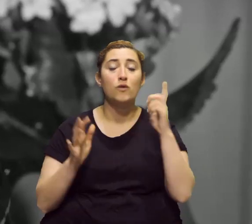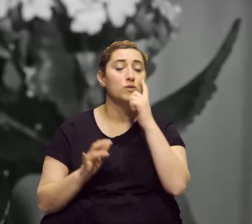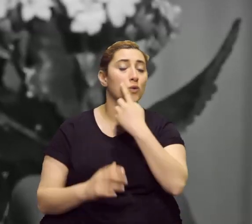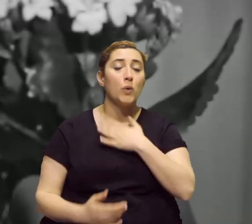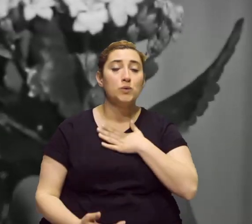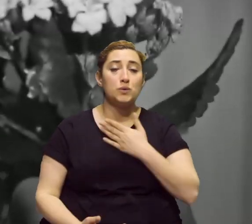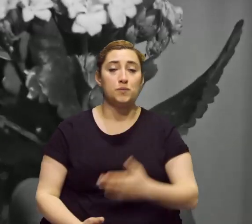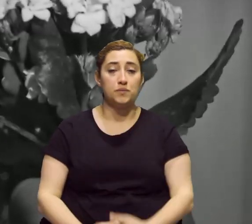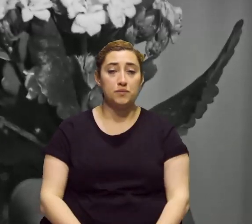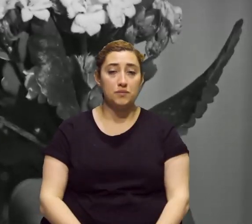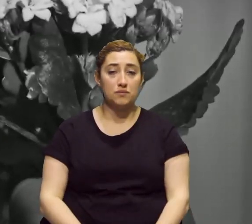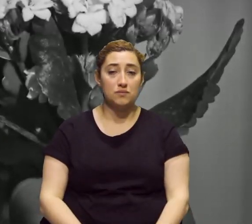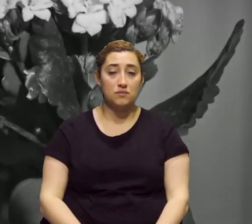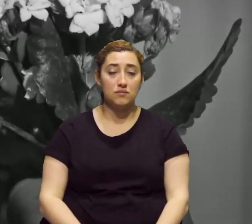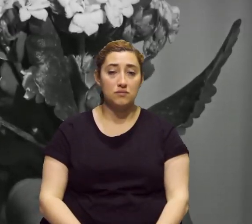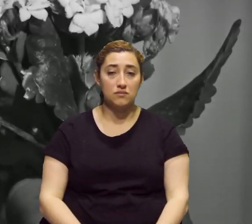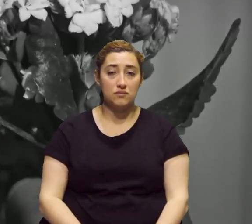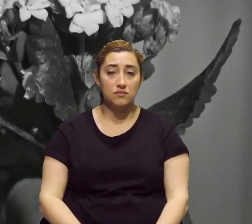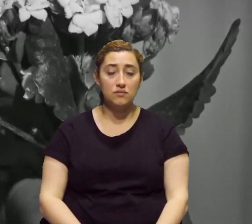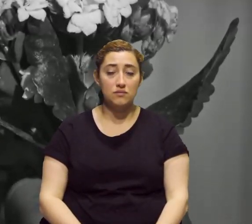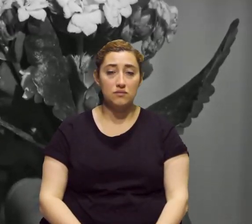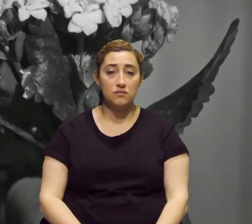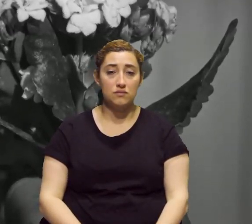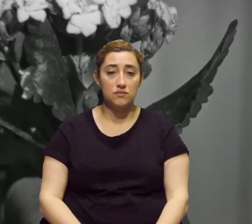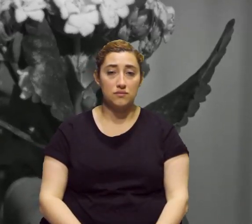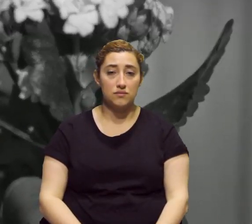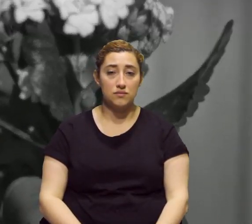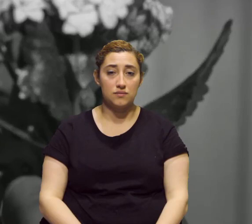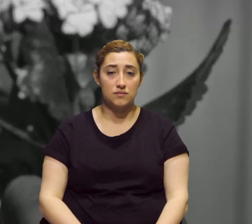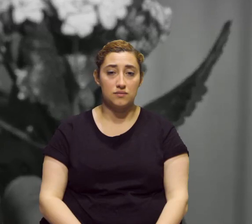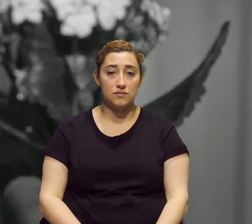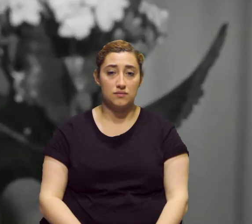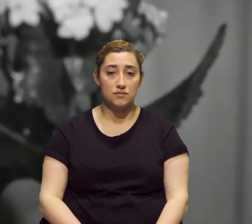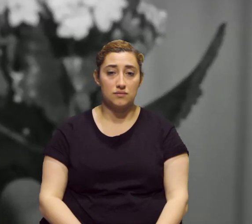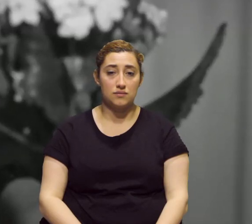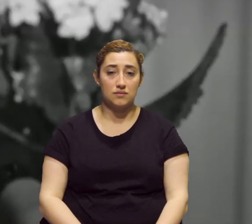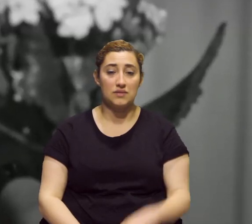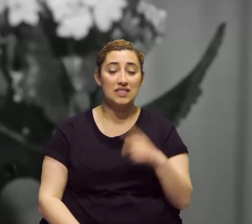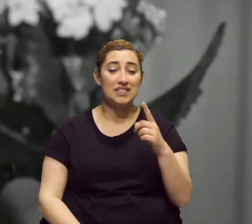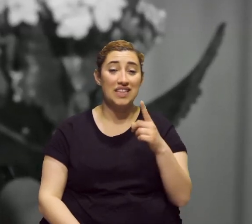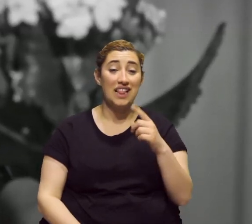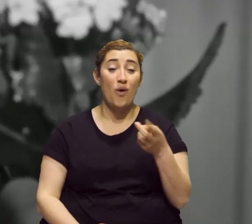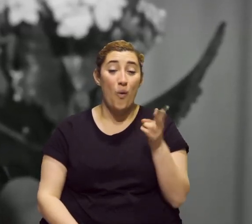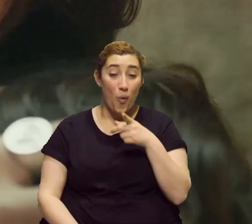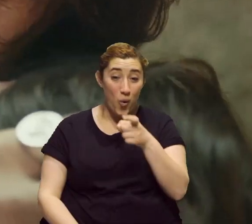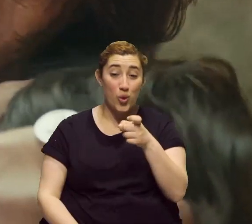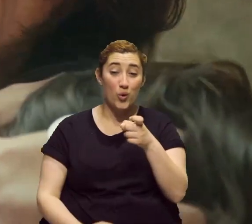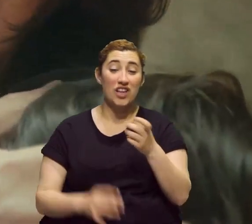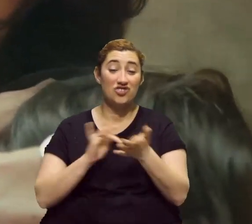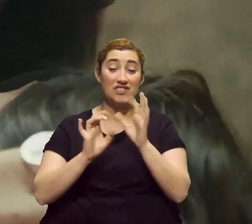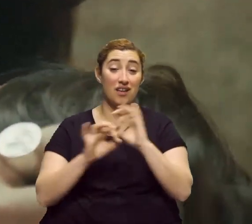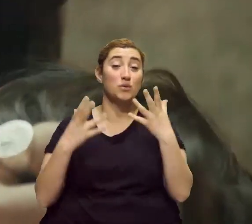gözlü. Ali Süreyya'ya bir buket çiçek uzattı. Senin kanını yerde bırakırsam. Şu